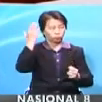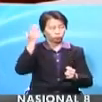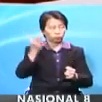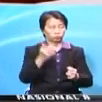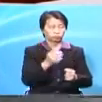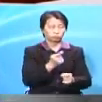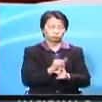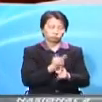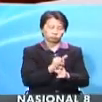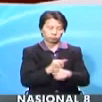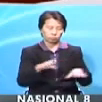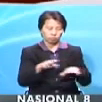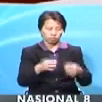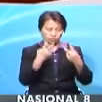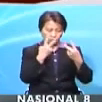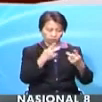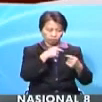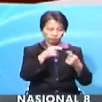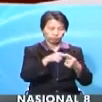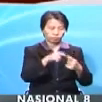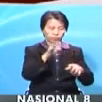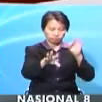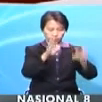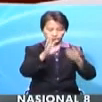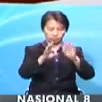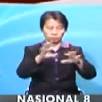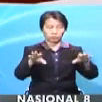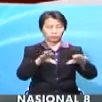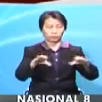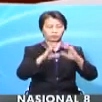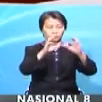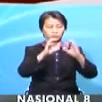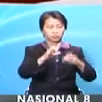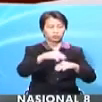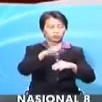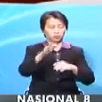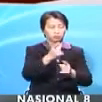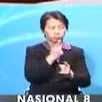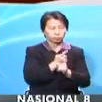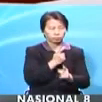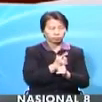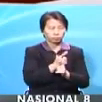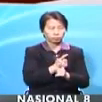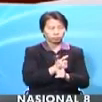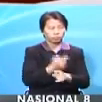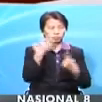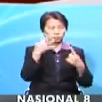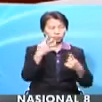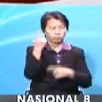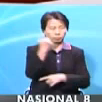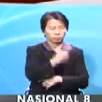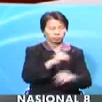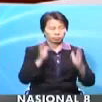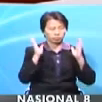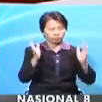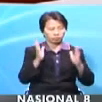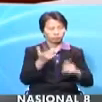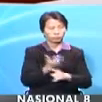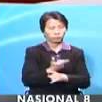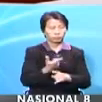kesungguhan dapat dilihat apabila saksi pemilihan dijalankan secara lebih teliti selama 14 Hari tempo